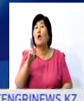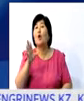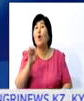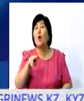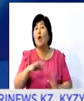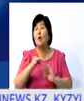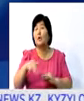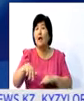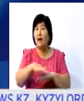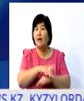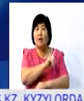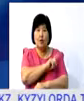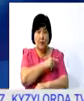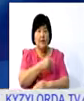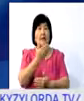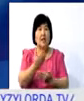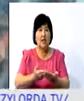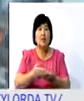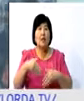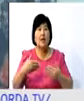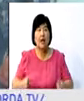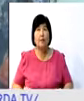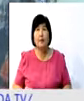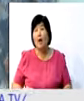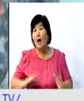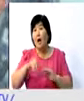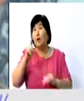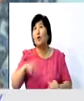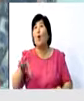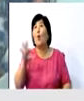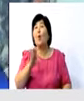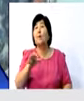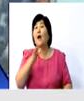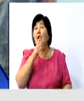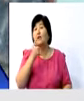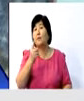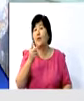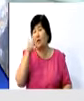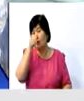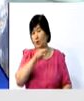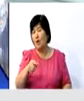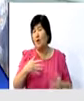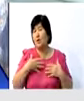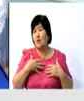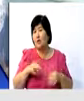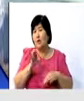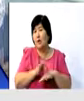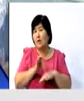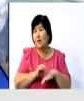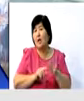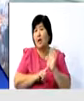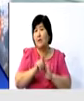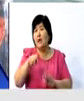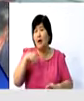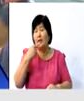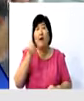болып, халыққа медициналық кеңес берді. Ауыл тұрғыны Орынбек Ақсақал соңғы 1-2 жылдың көлемінде денсаулығы сыр бере бастағандығын